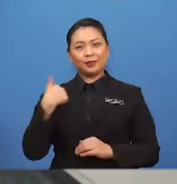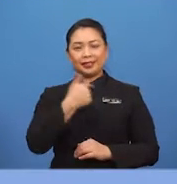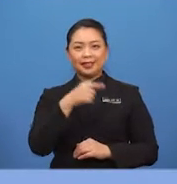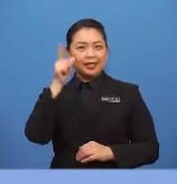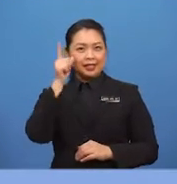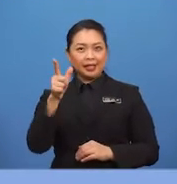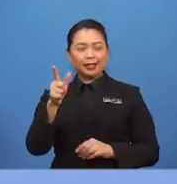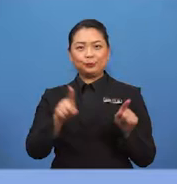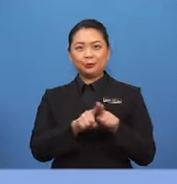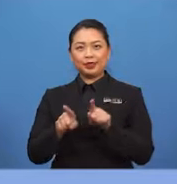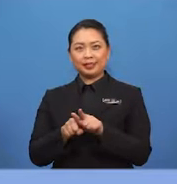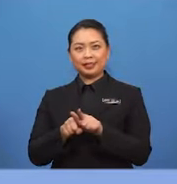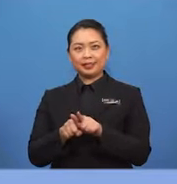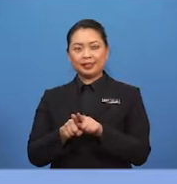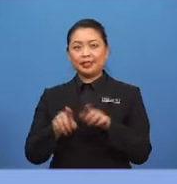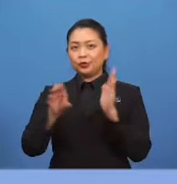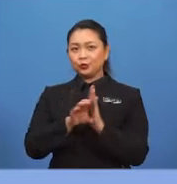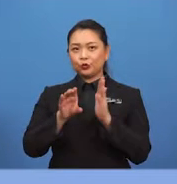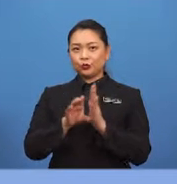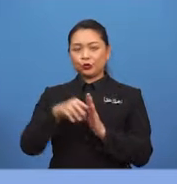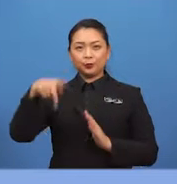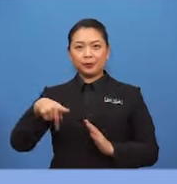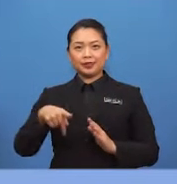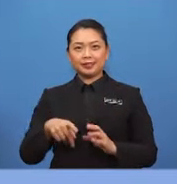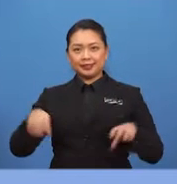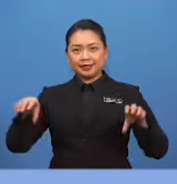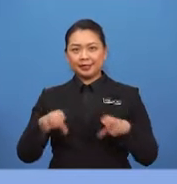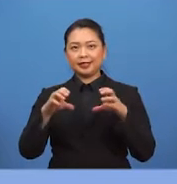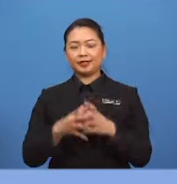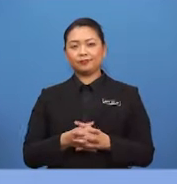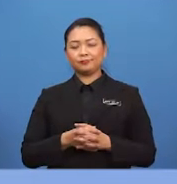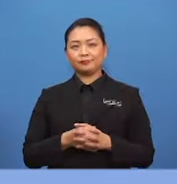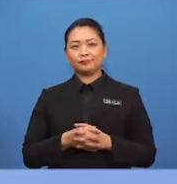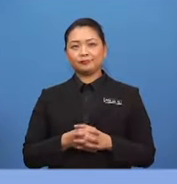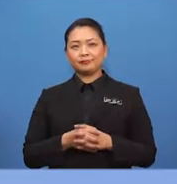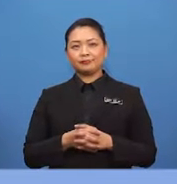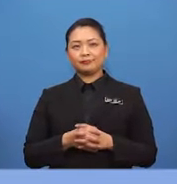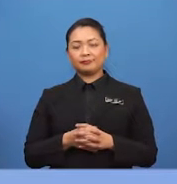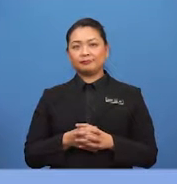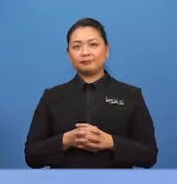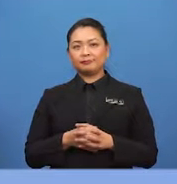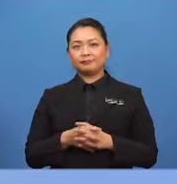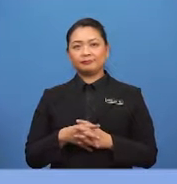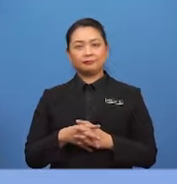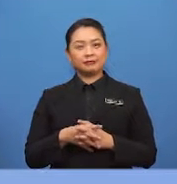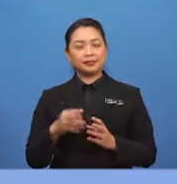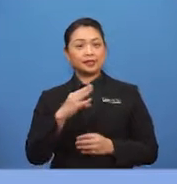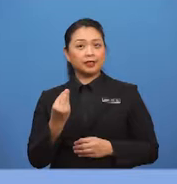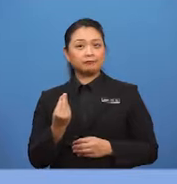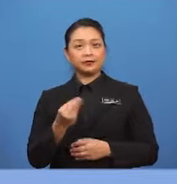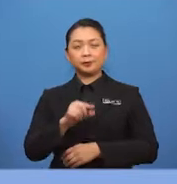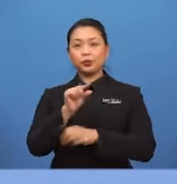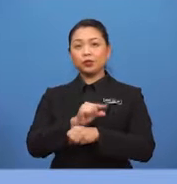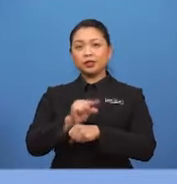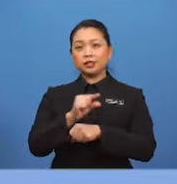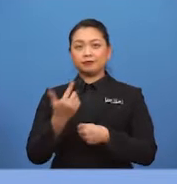lihat pula tentang contoh-contoh polimer sintetik, monomernya serta